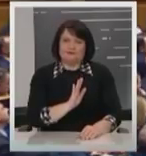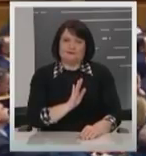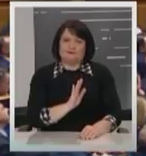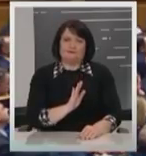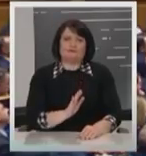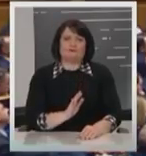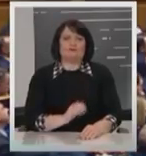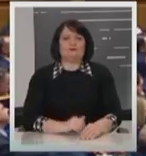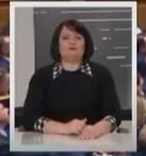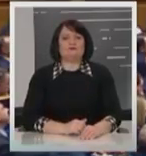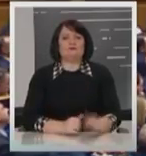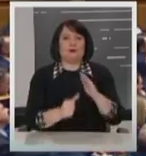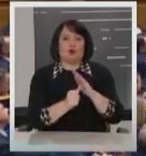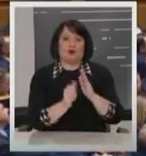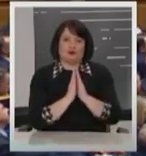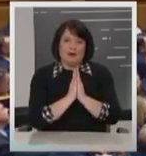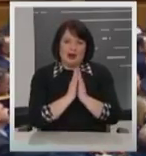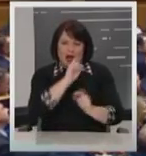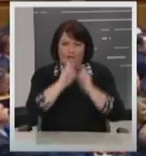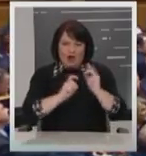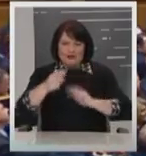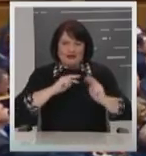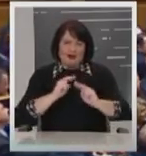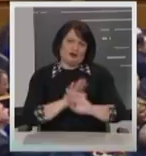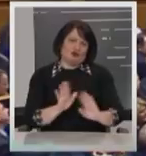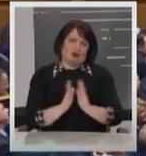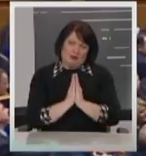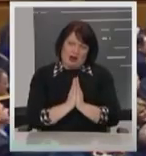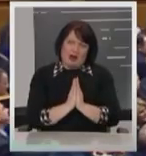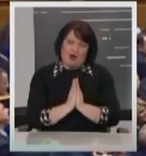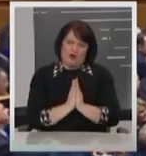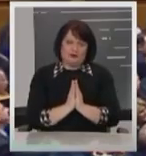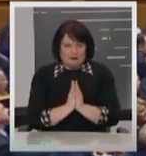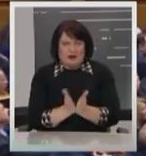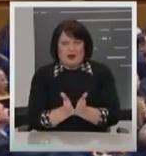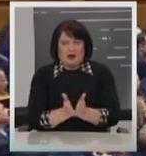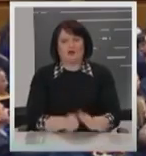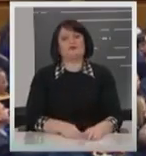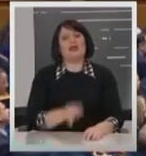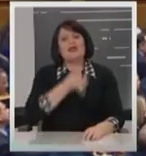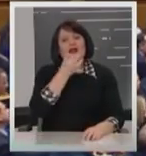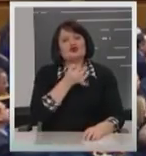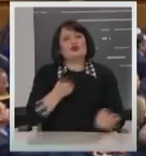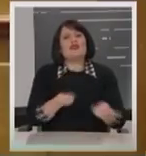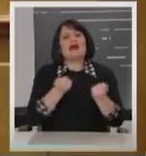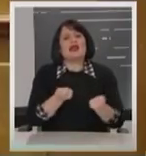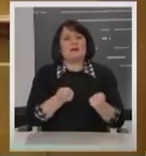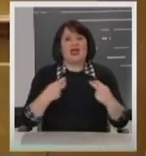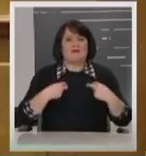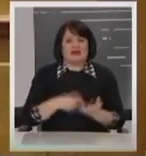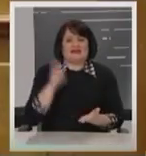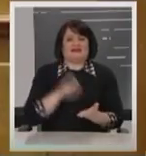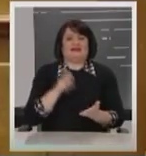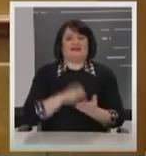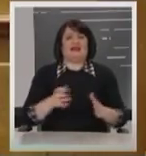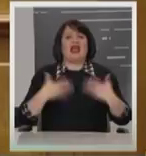Καλό. Όχι ερωτήσεις και δεν θα δίνονται και απαντήσεις. Κύριε Παλαούρα. Να σας πω τι δεν κάναμε. Δεν πανηγυρίζαμε